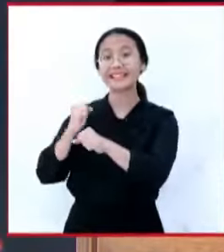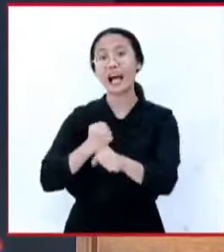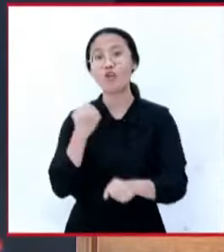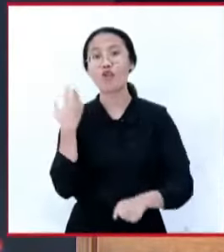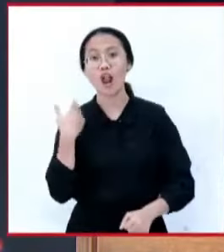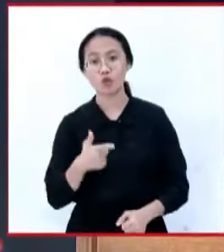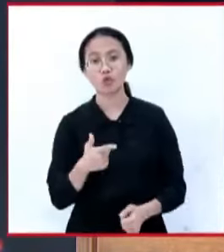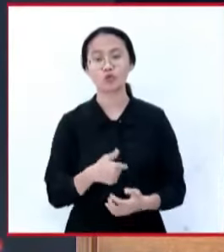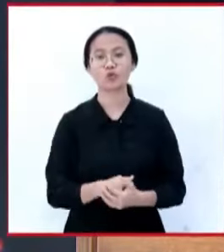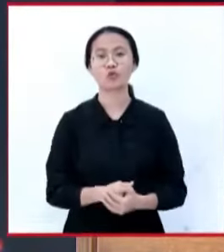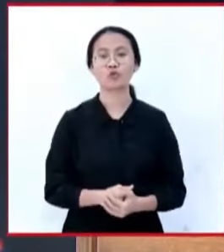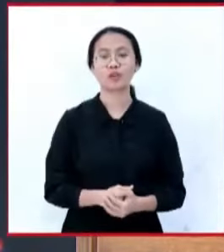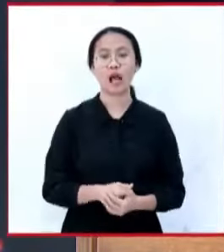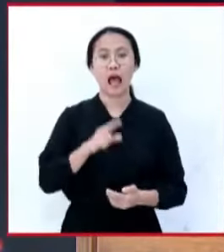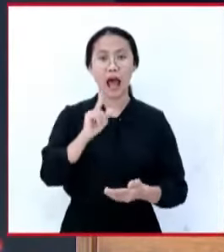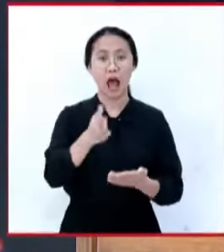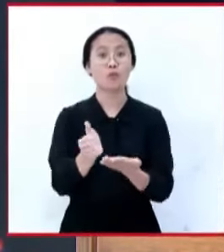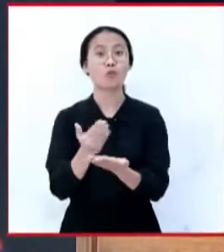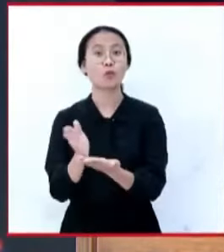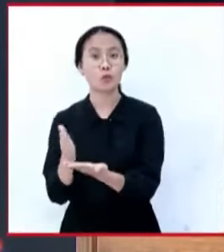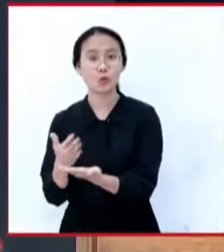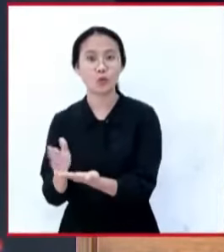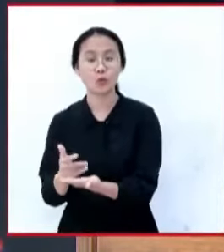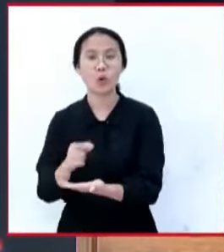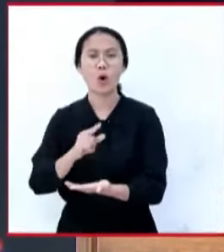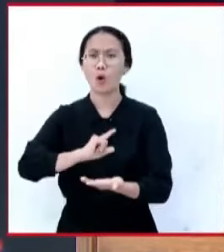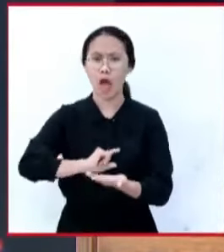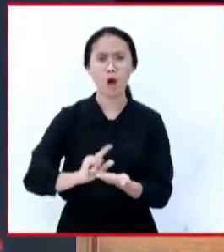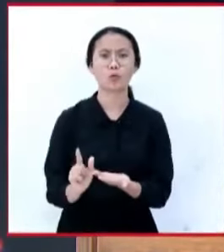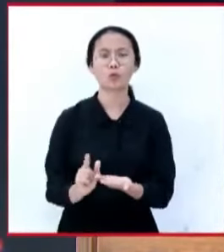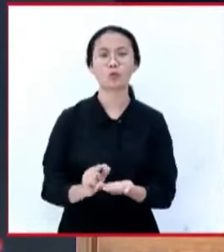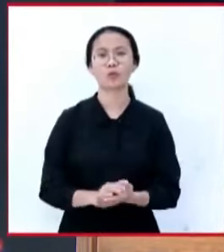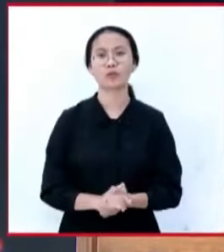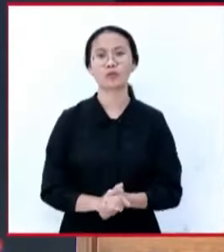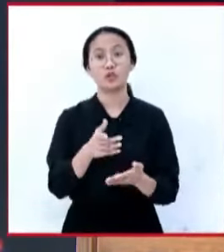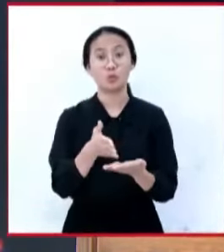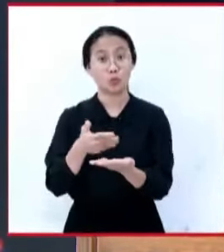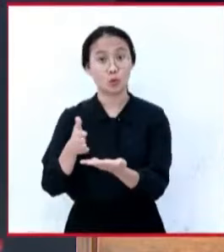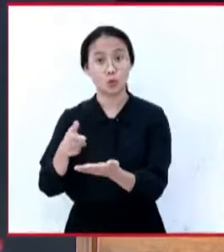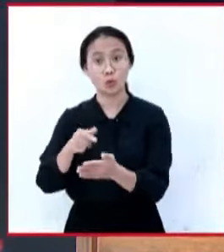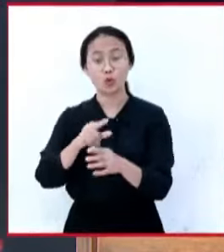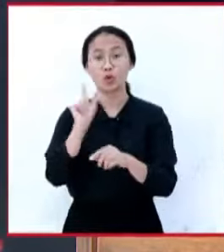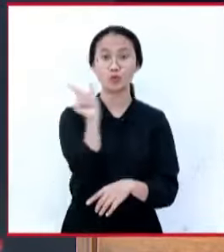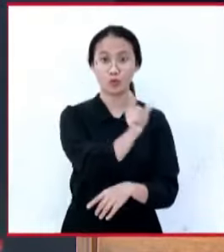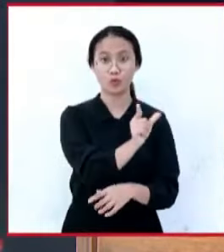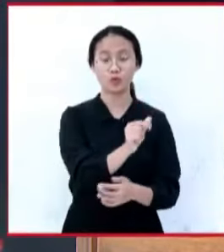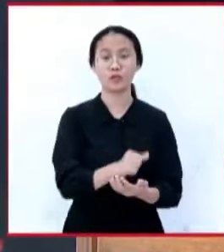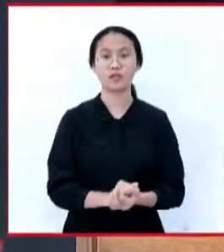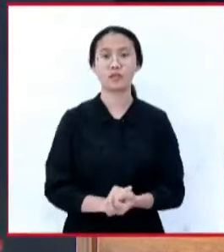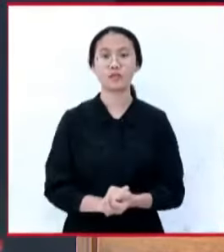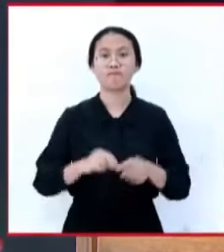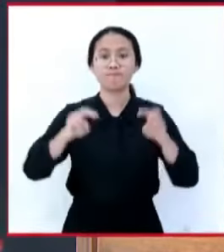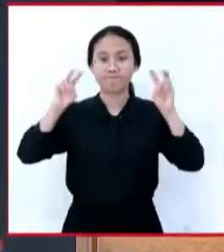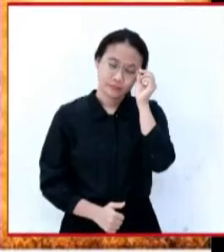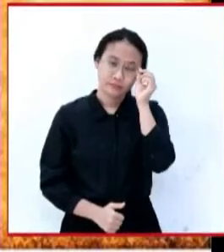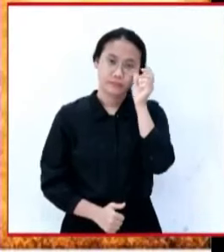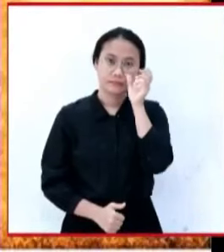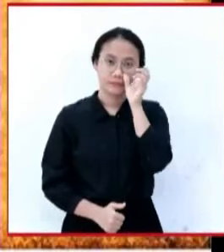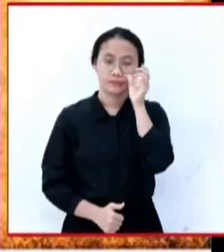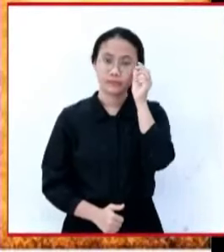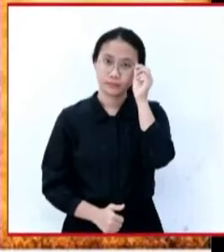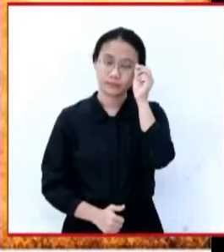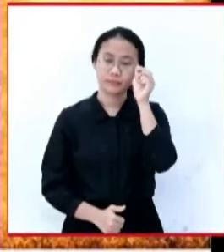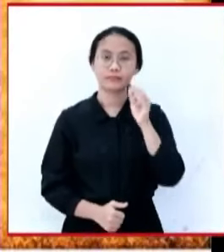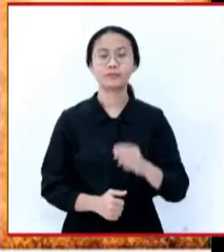buku yang menjadi best seller dari coto Thomas buku itu judulnya Adalah surga itu nyata